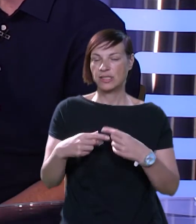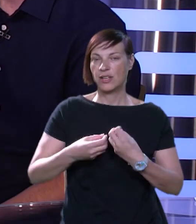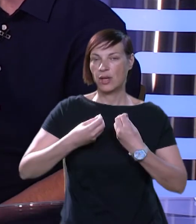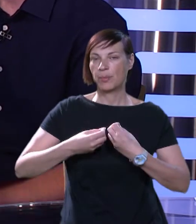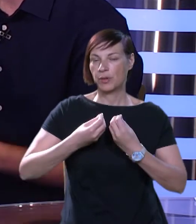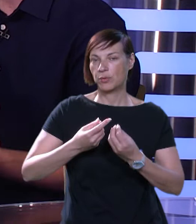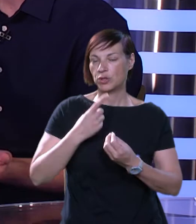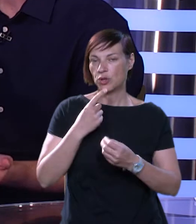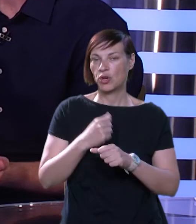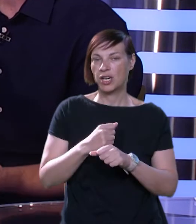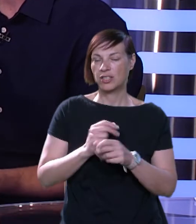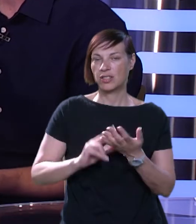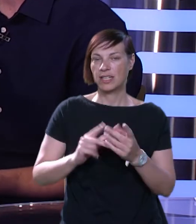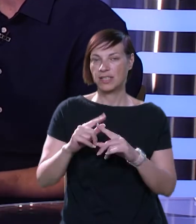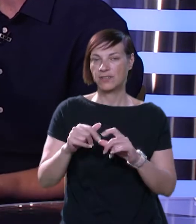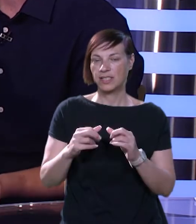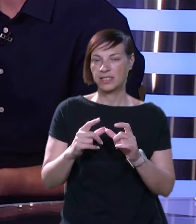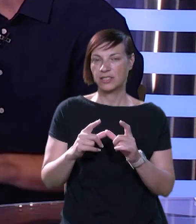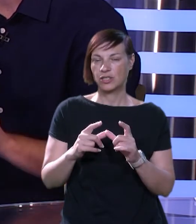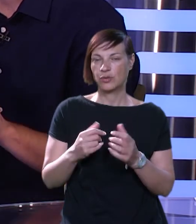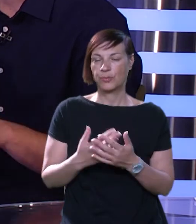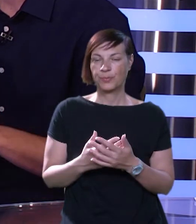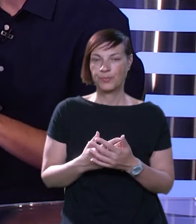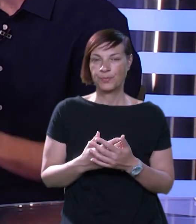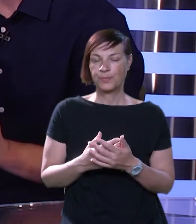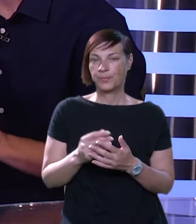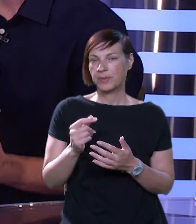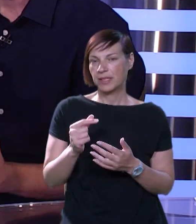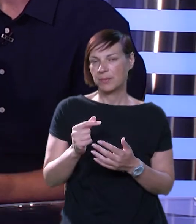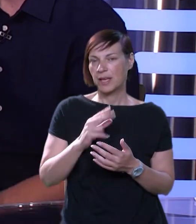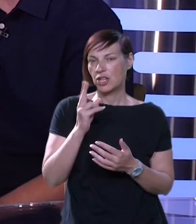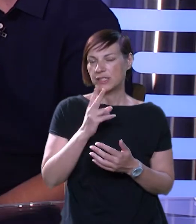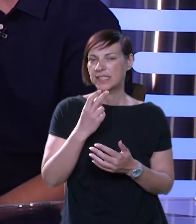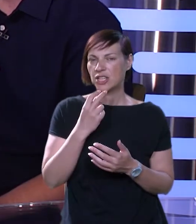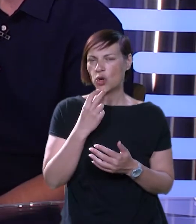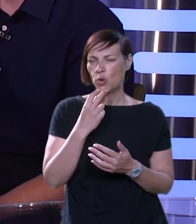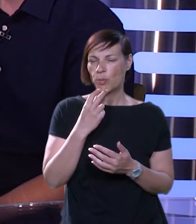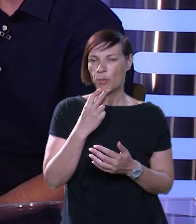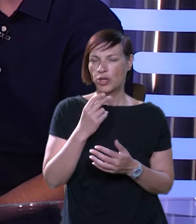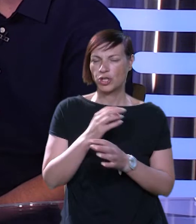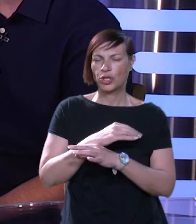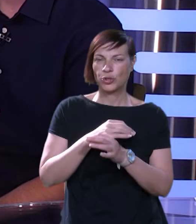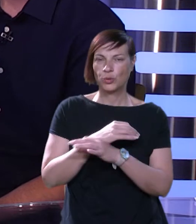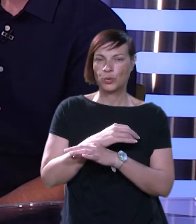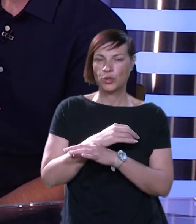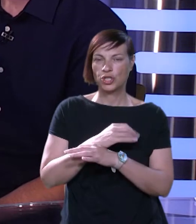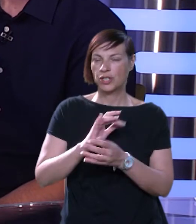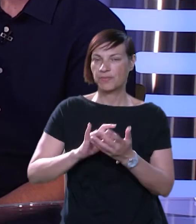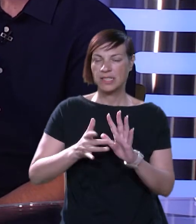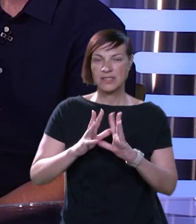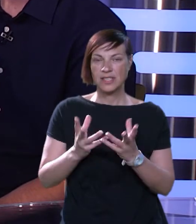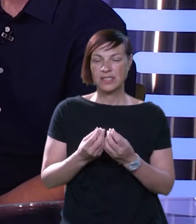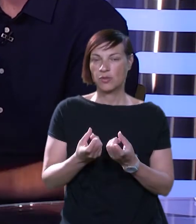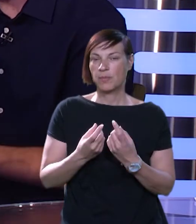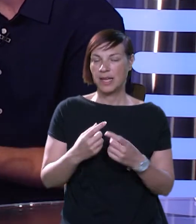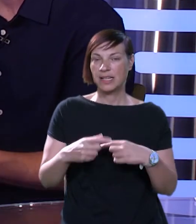je preporučio koju on radio na Netflixu, dramedy, malo je crno humorno, malo je tužno, sve